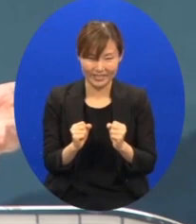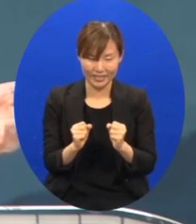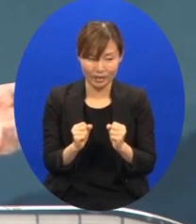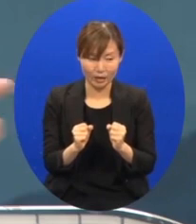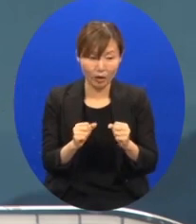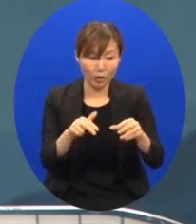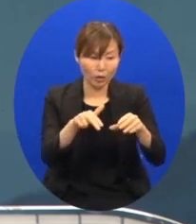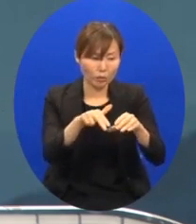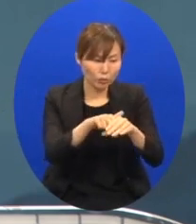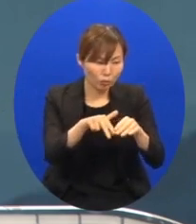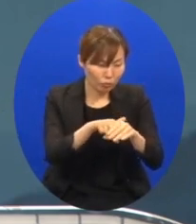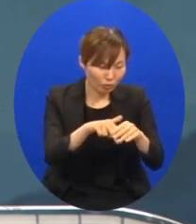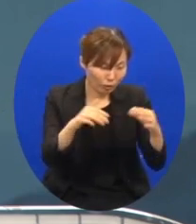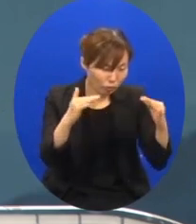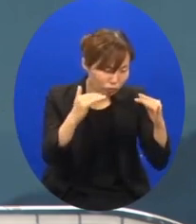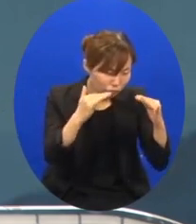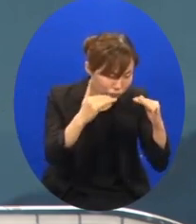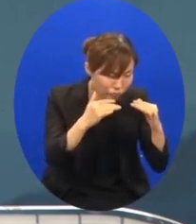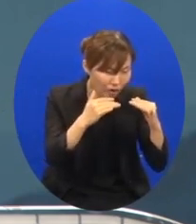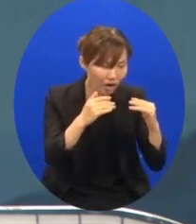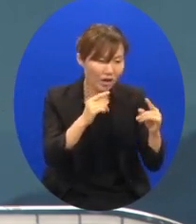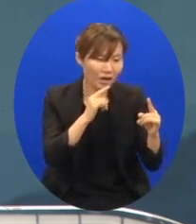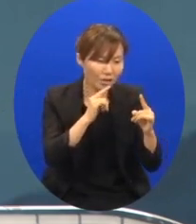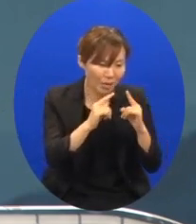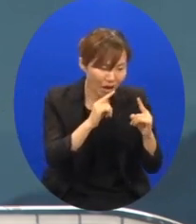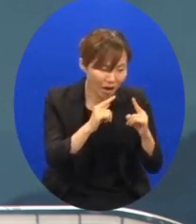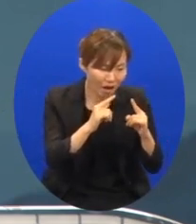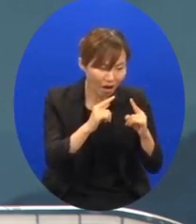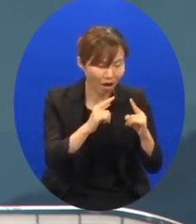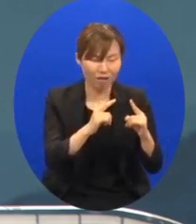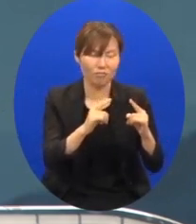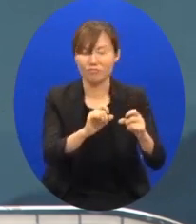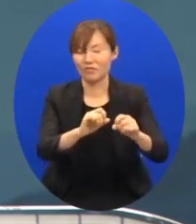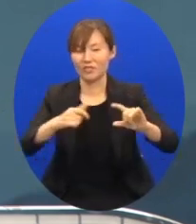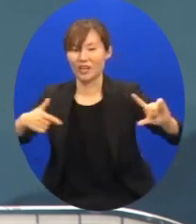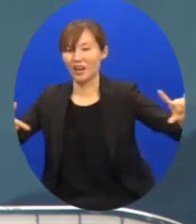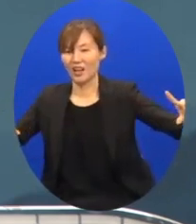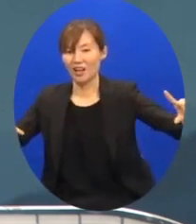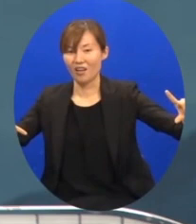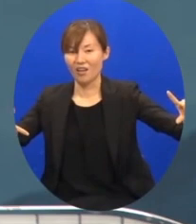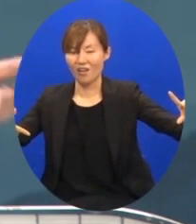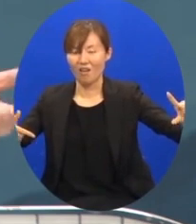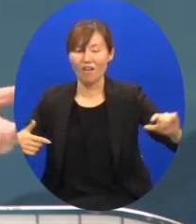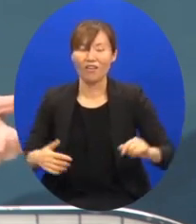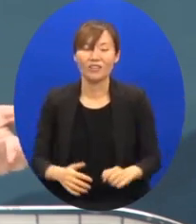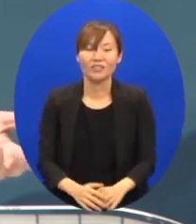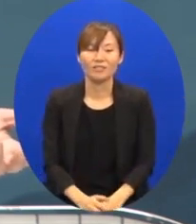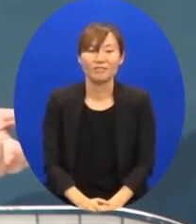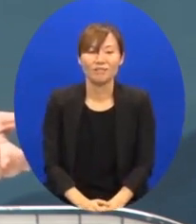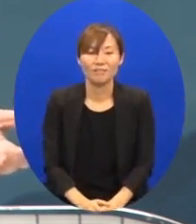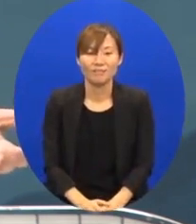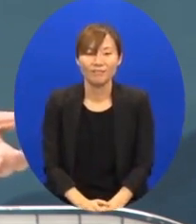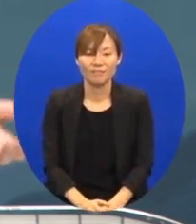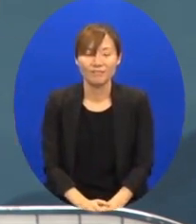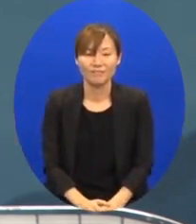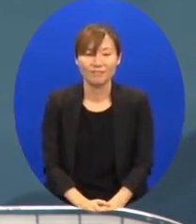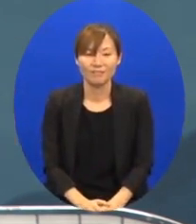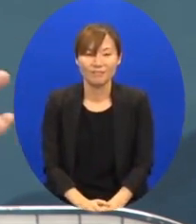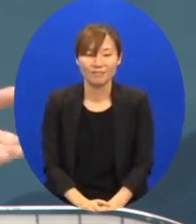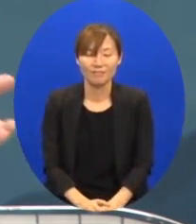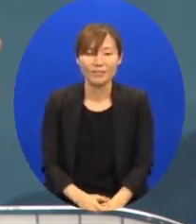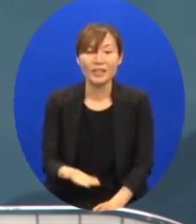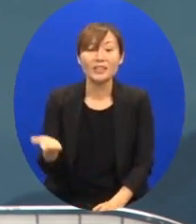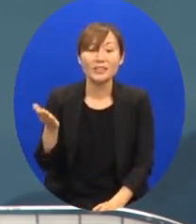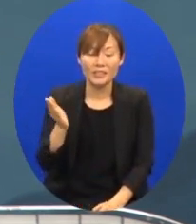않습니다 내 안의 부처가 있다 내 안의 마음에 수 있다 내 안의 공자가 있다 어느 종교도 그렇게 말 안해요